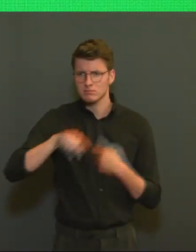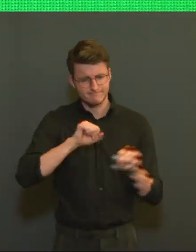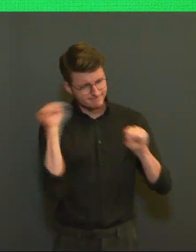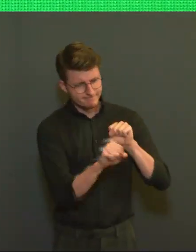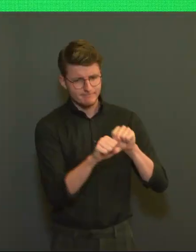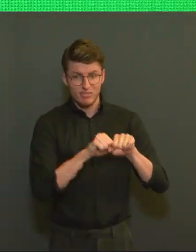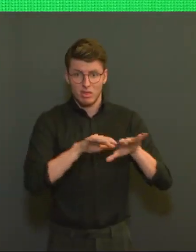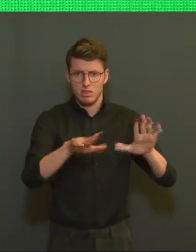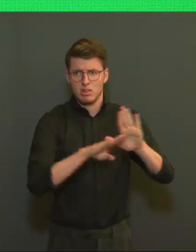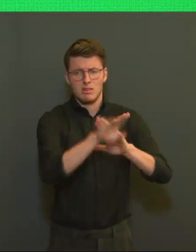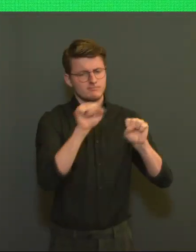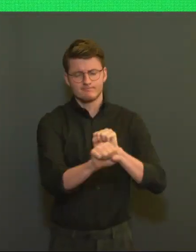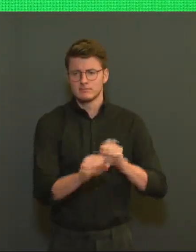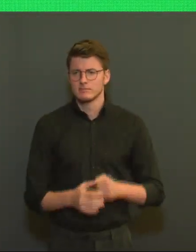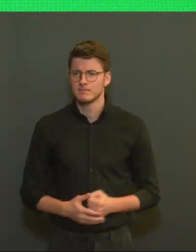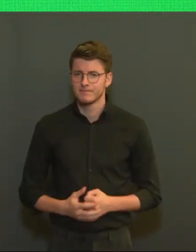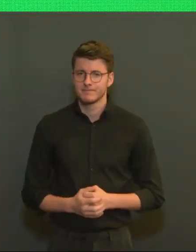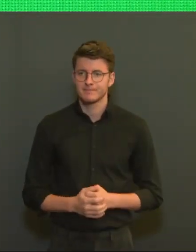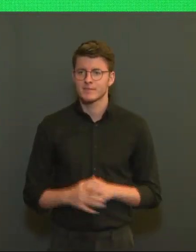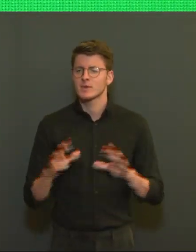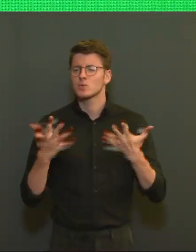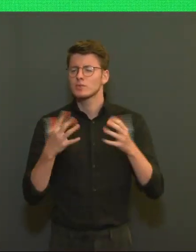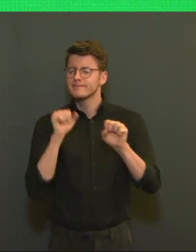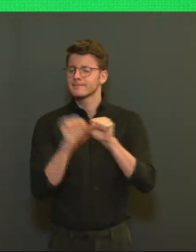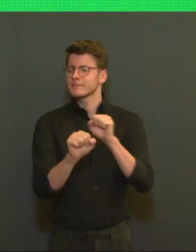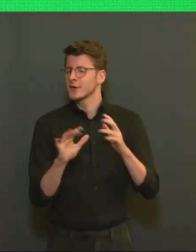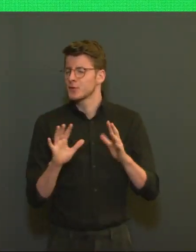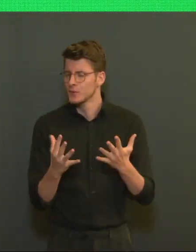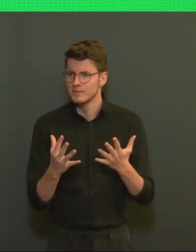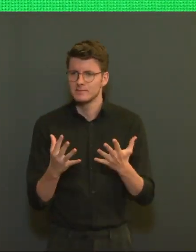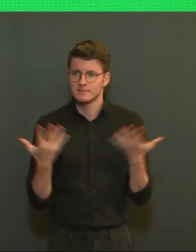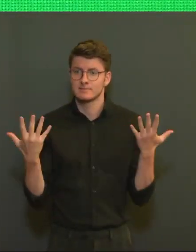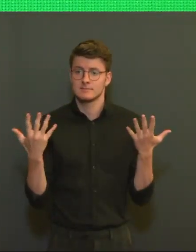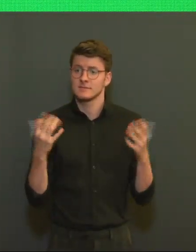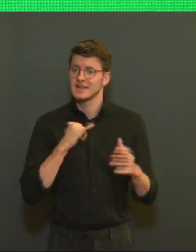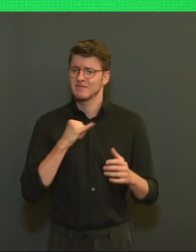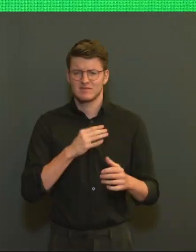De fundamenten van deze dam zijn eenvoudig, maar wel heel doeltreffend.